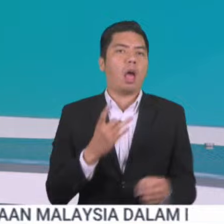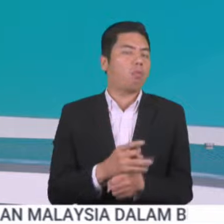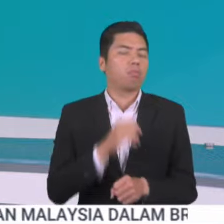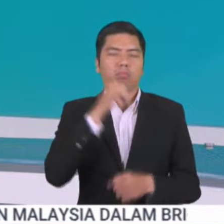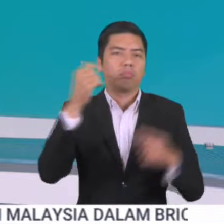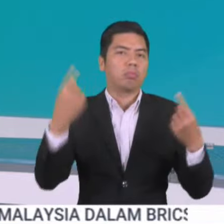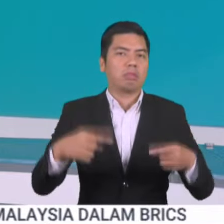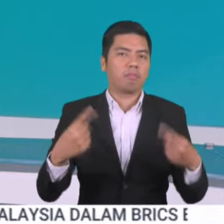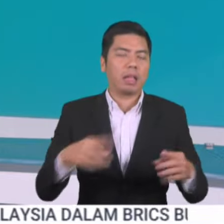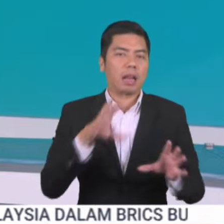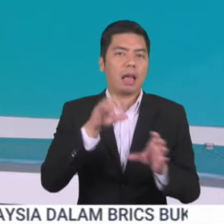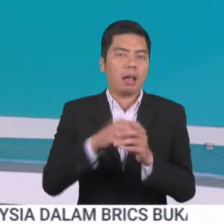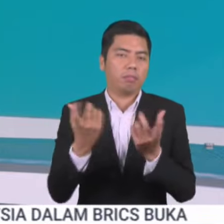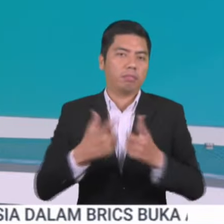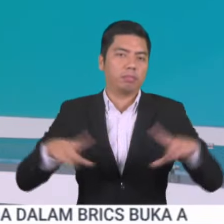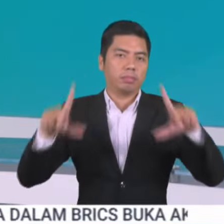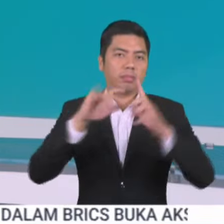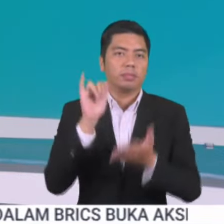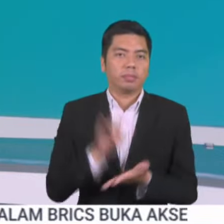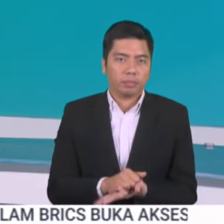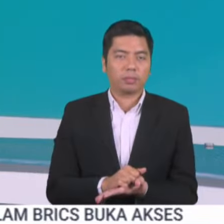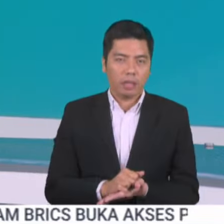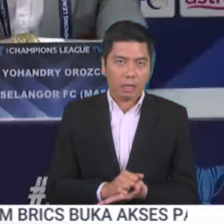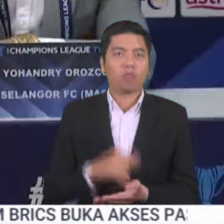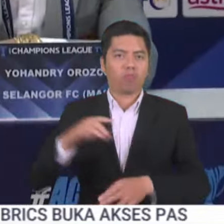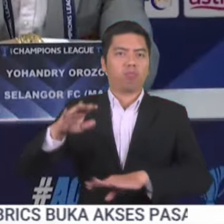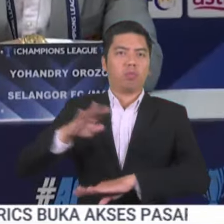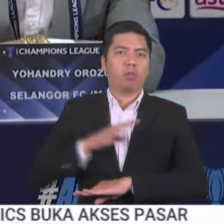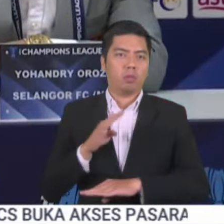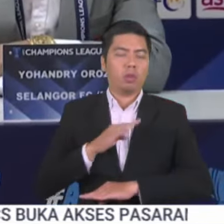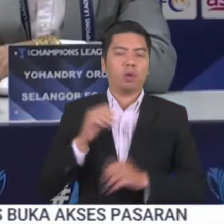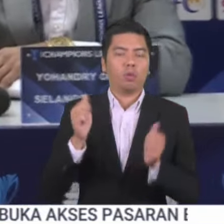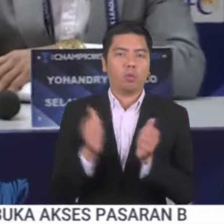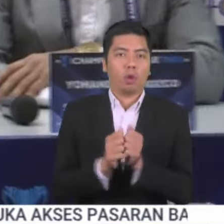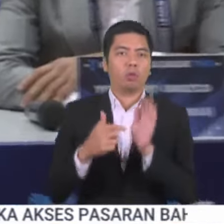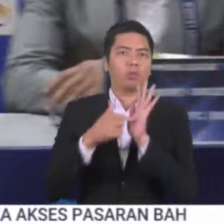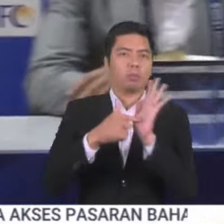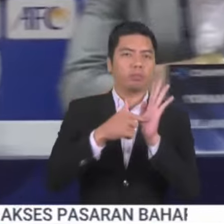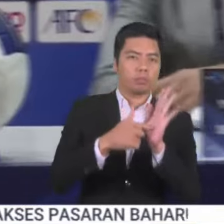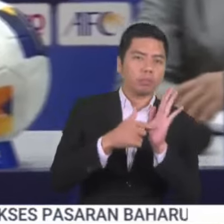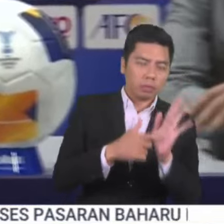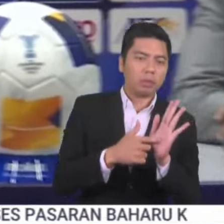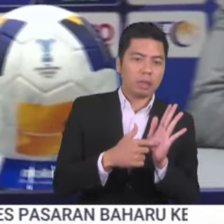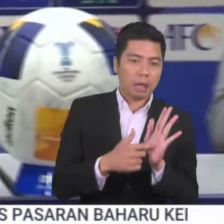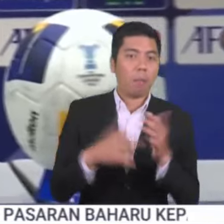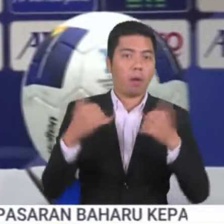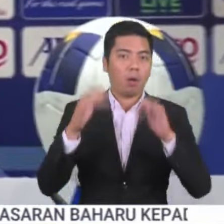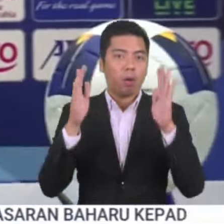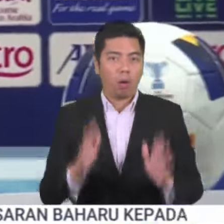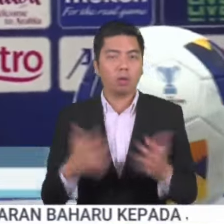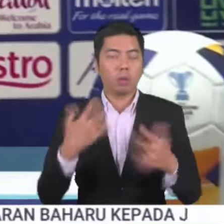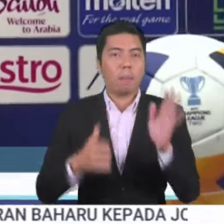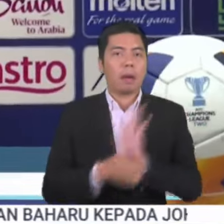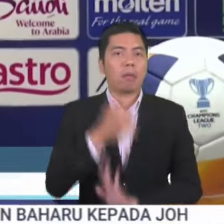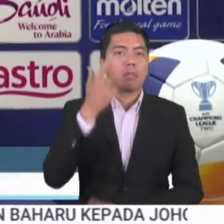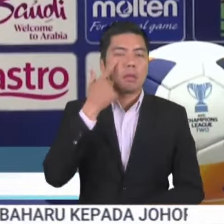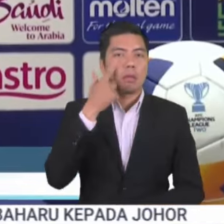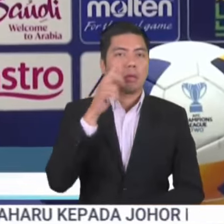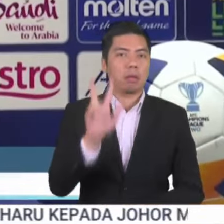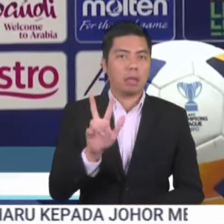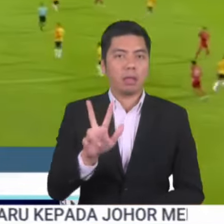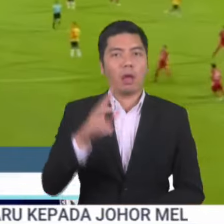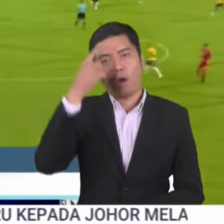beraksi dalam liga itu. Nizam berpuas hati dengan prestasi yang ditampilkan anak buahnya kali ini apabila berjaya meraih tiga mata